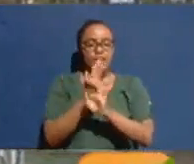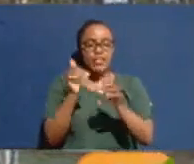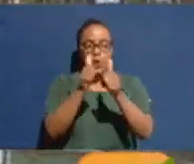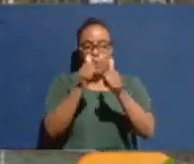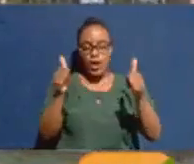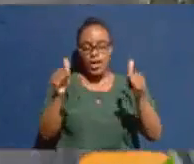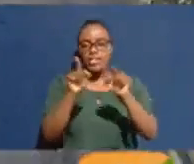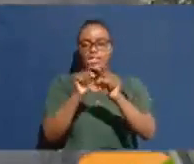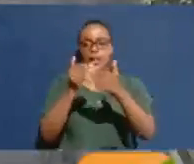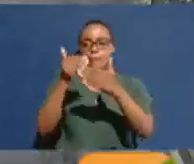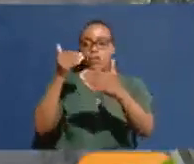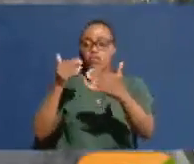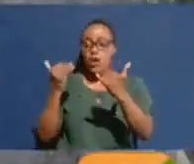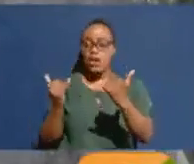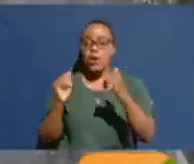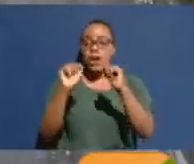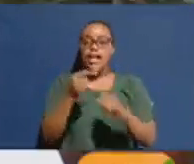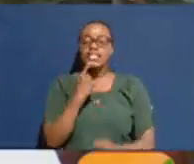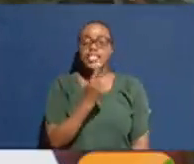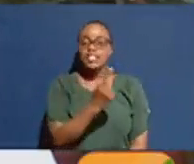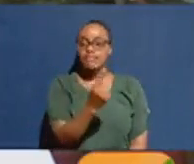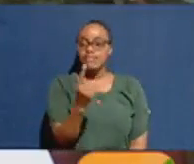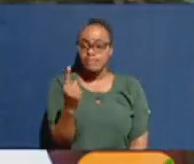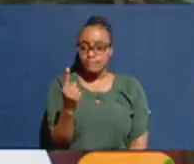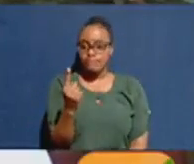kama zamani. Right now I can tell you